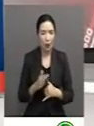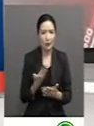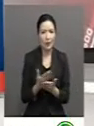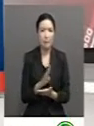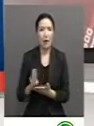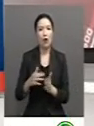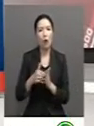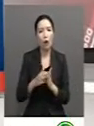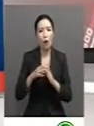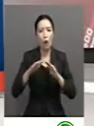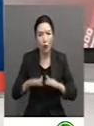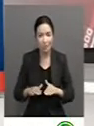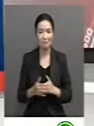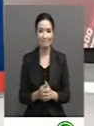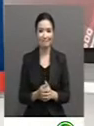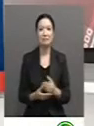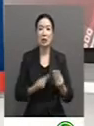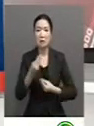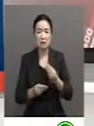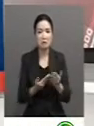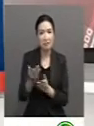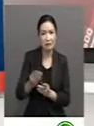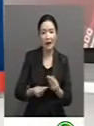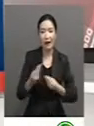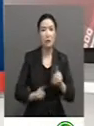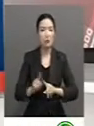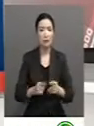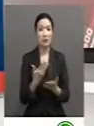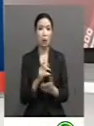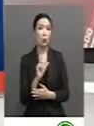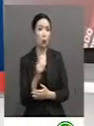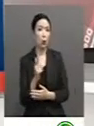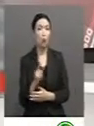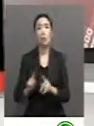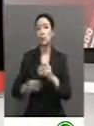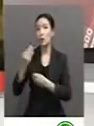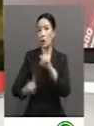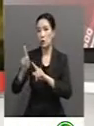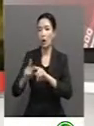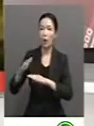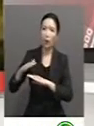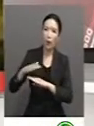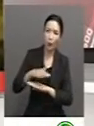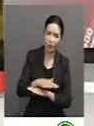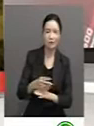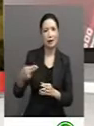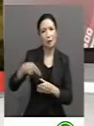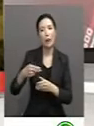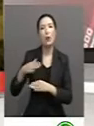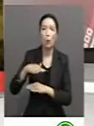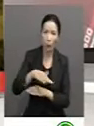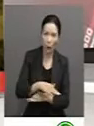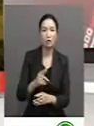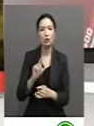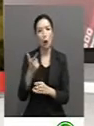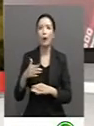าเงินบาทอ่อนค่าลงมาตลาดหุ้นไทยก็มีฟันโฟออกไปด้วยค่ะส่วนทองคำเมื่อตลาดหุ้นมีการปรับตัวย่อลงไปน้ำมันก็ร่วงนะค